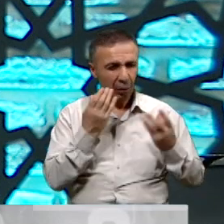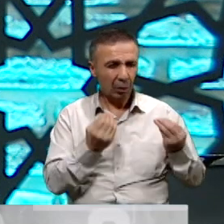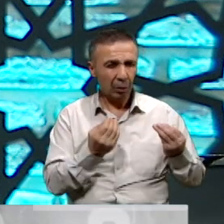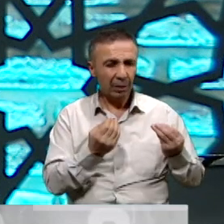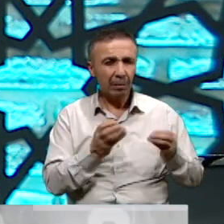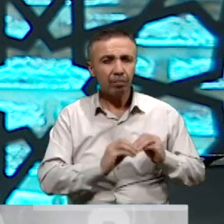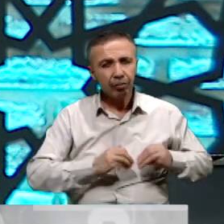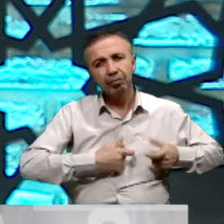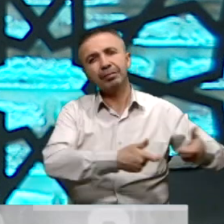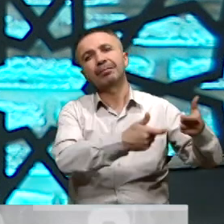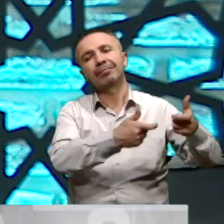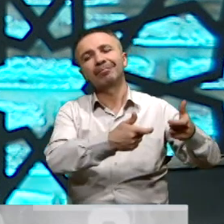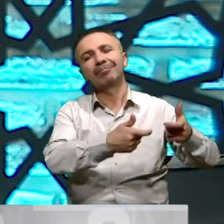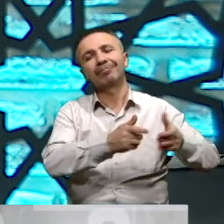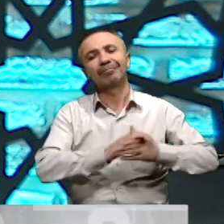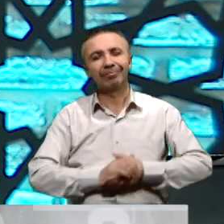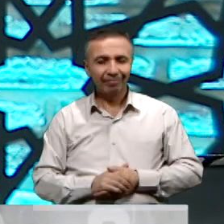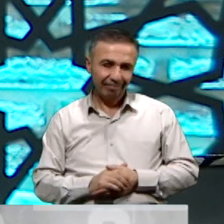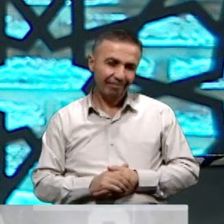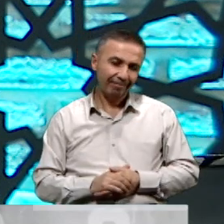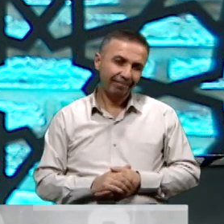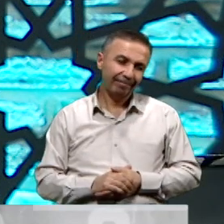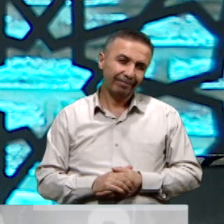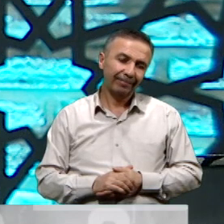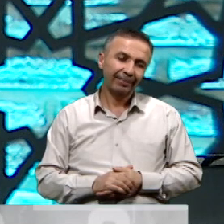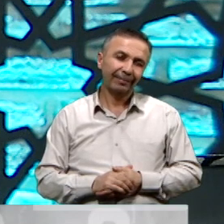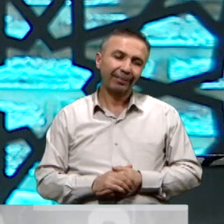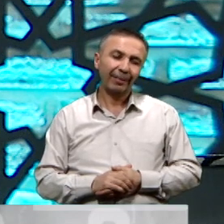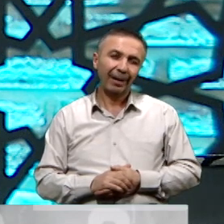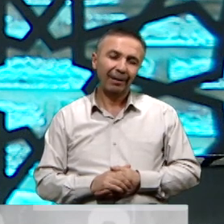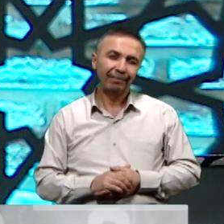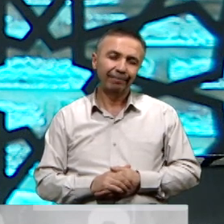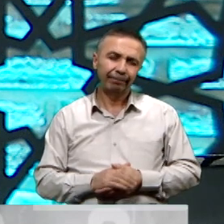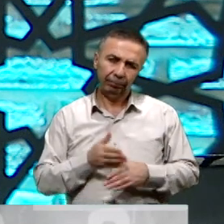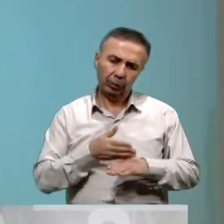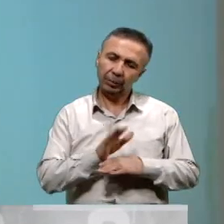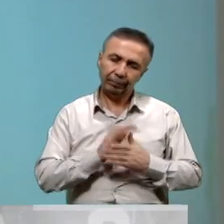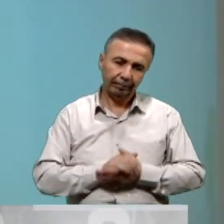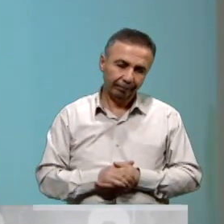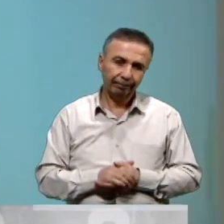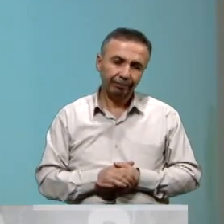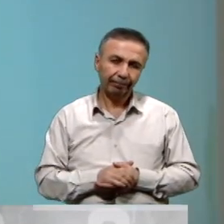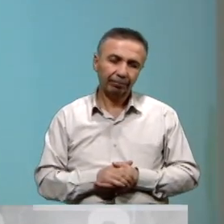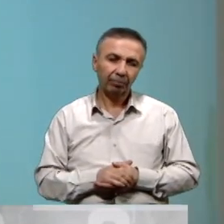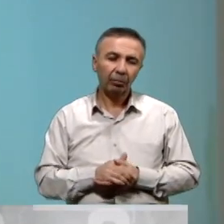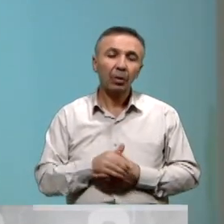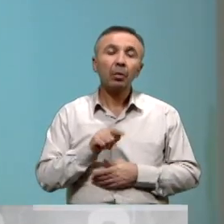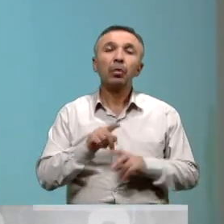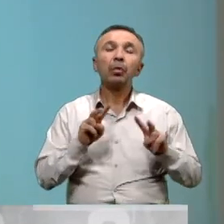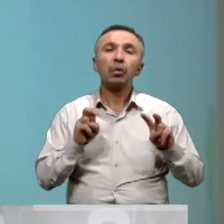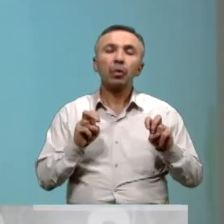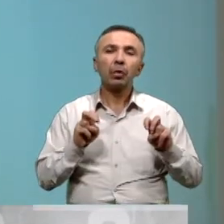onu küfür sahibi bir insan olarak nitelendiriyorlar bu da doğru değil mi bu konuda